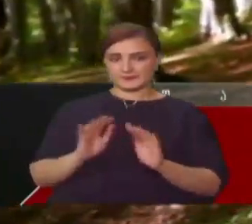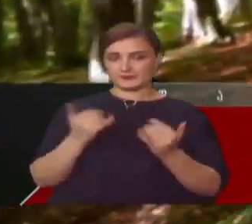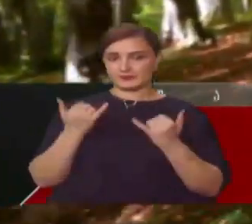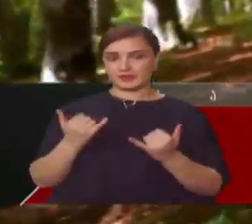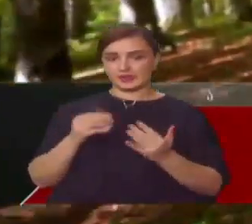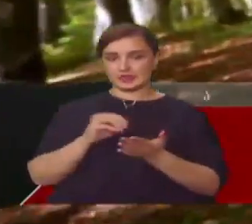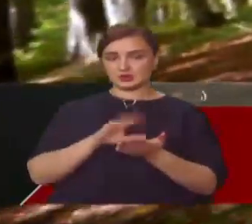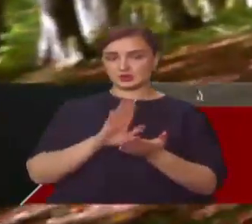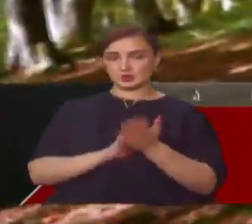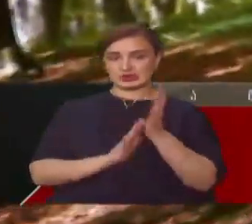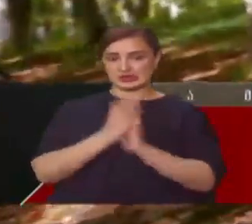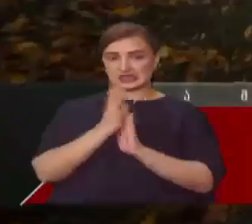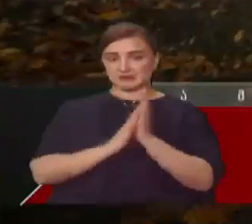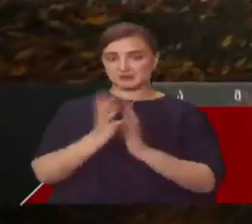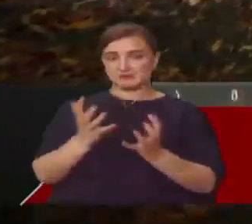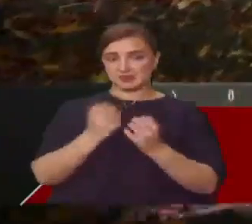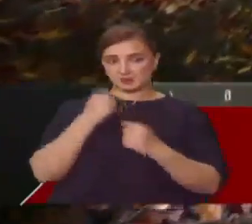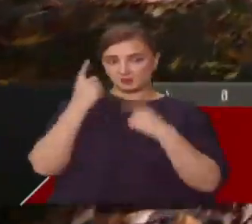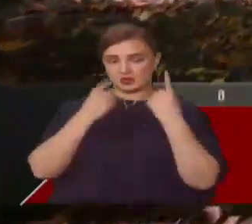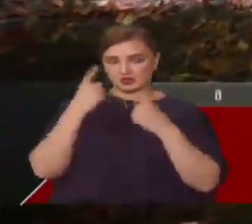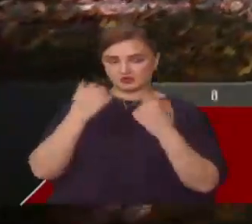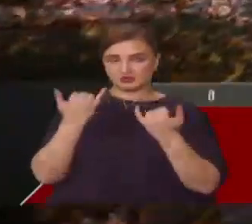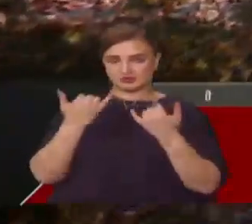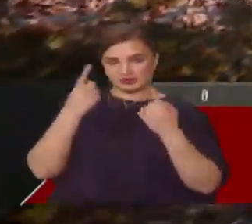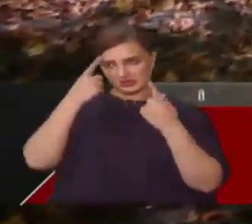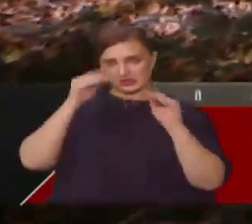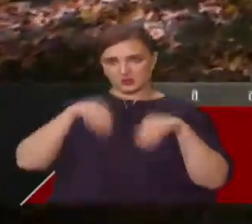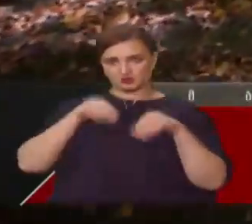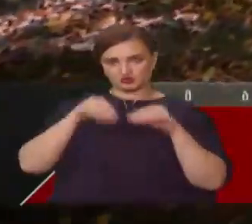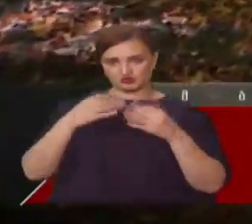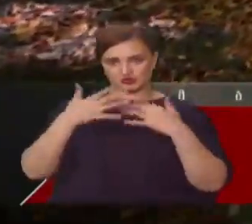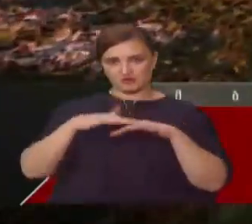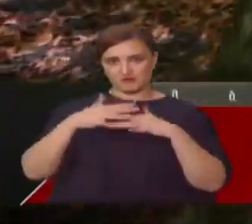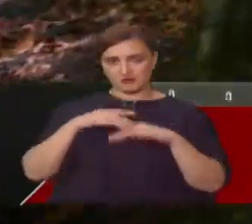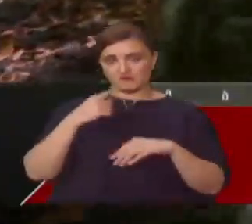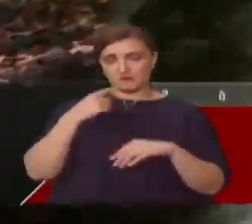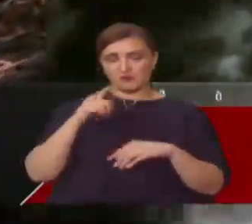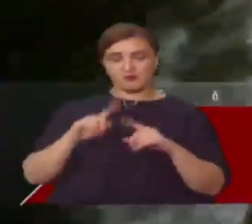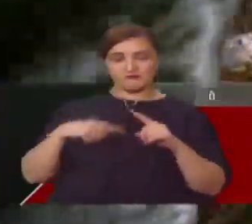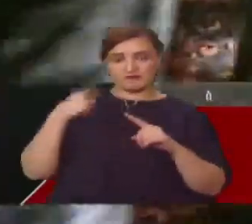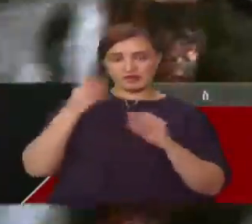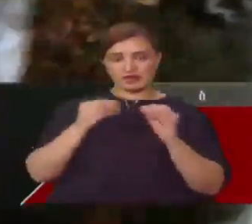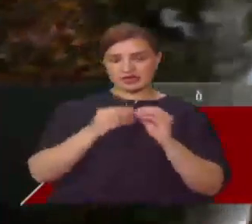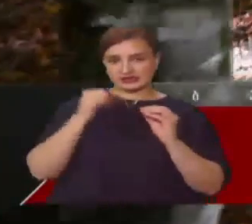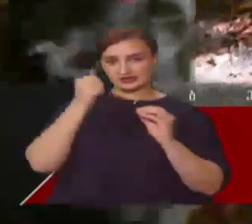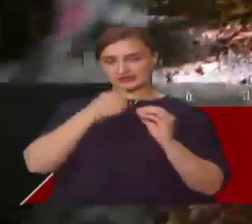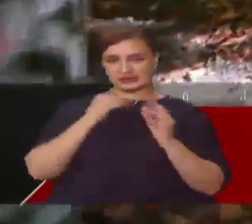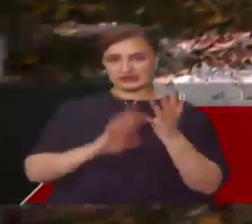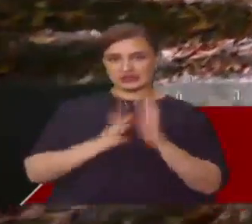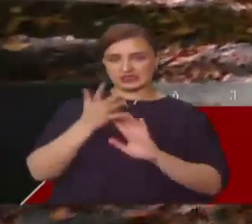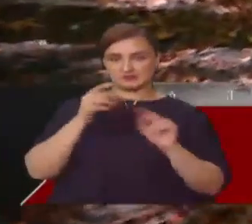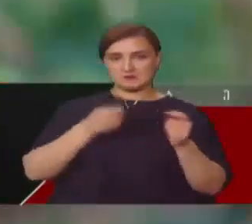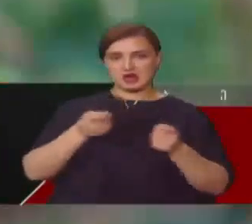ეტაპზე აღრიცხული ტყეებიდან მიღებული მონაცემების დამუშავება მიმდინარეობს. მისი განმარტებით სააგენტომ მომავალი 10 წლის ტყის მართვის გეგმა